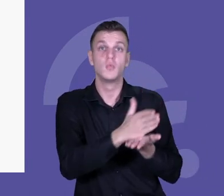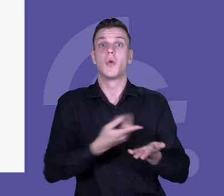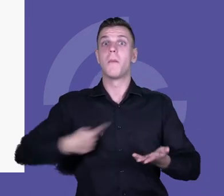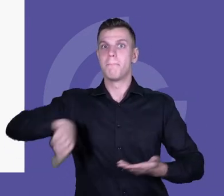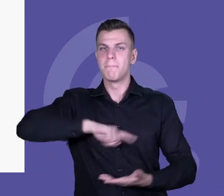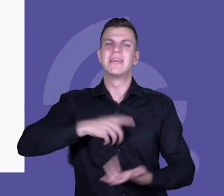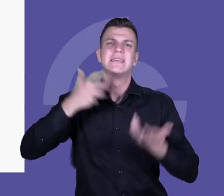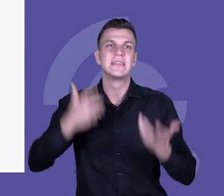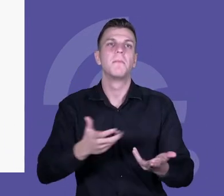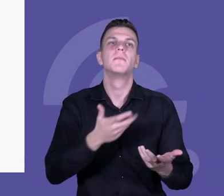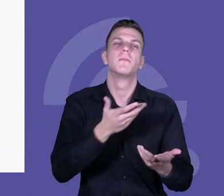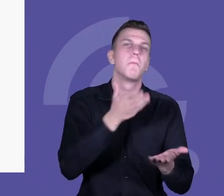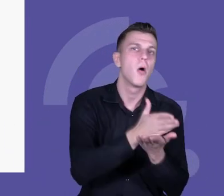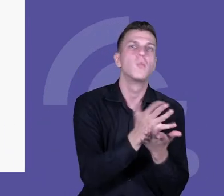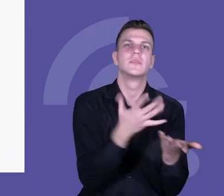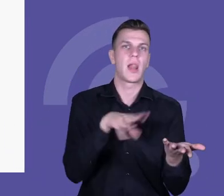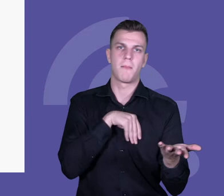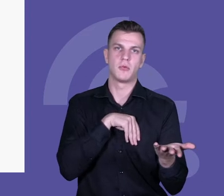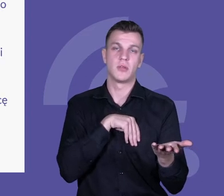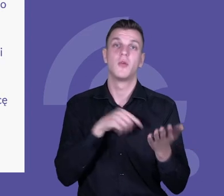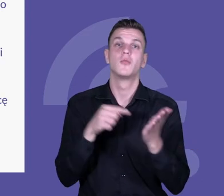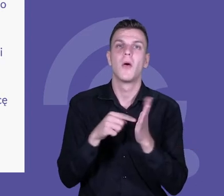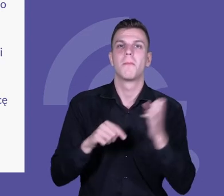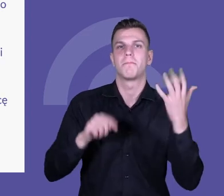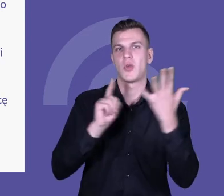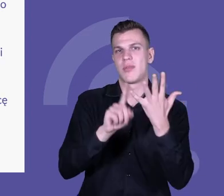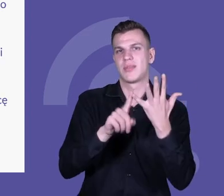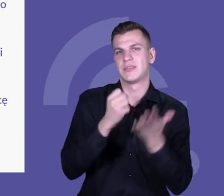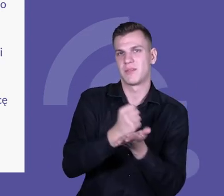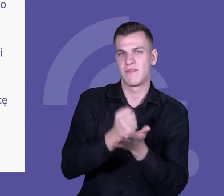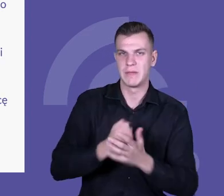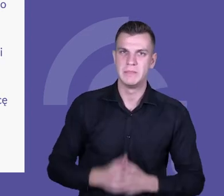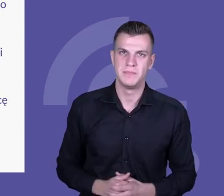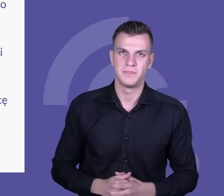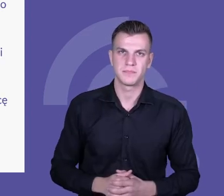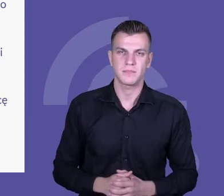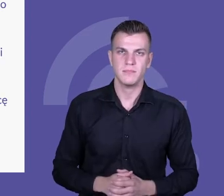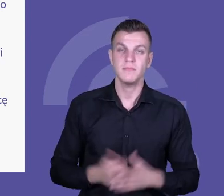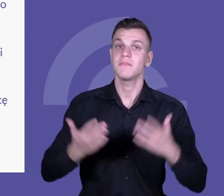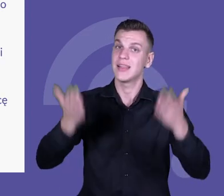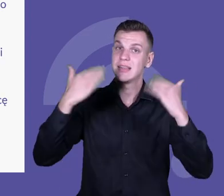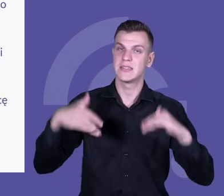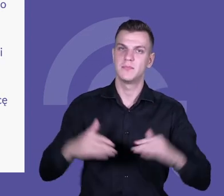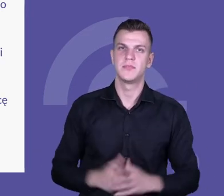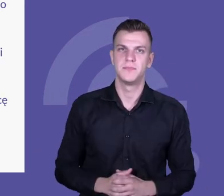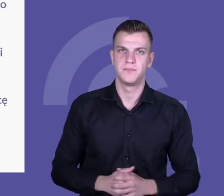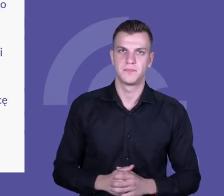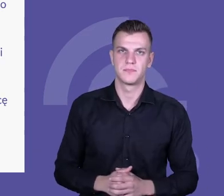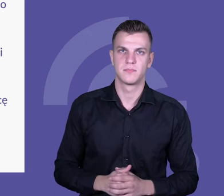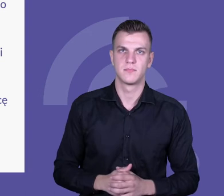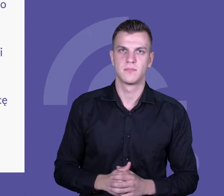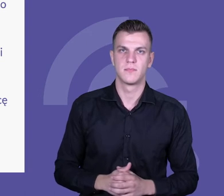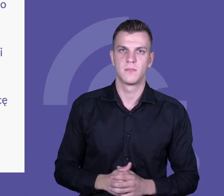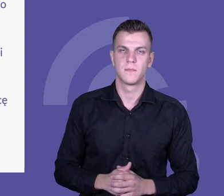maksymalnie ułatwić. I tego dotyczy piąta rekomendacja, którą zawarliśmy w naszym raporcie. Dalej. Jeśli mówimy o tym, chociażby o czym mówiła